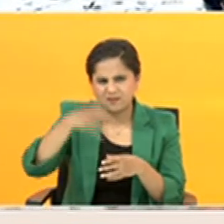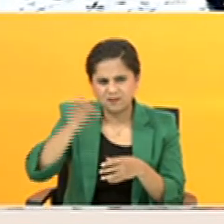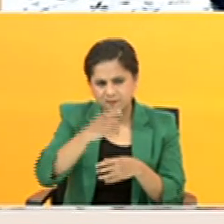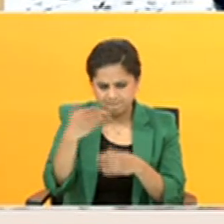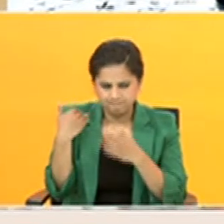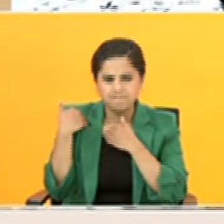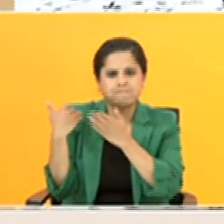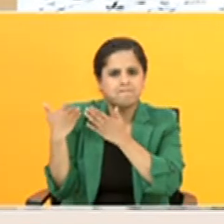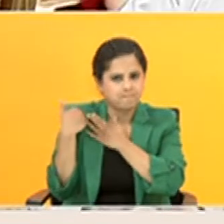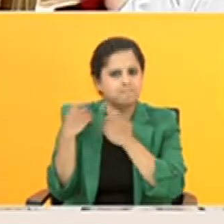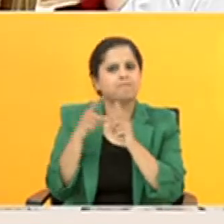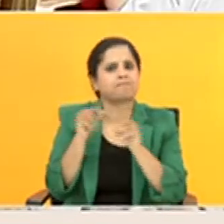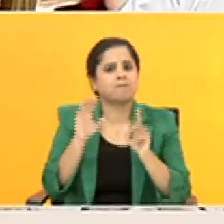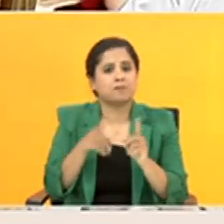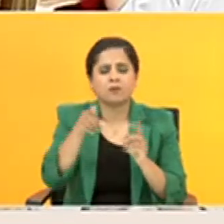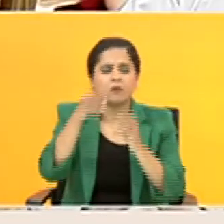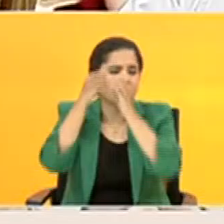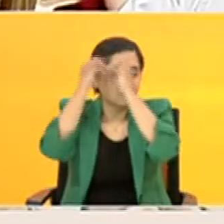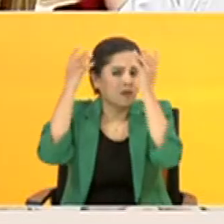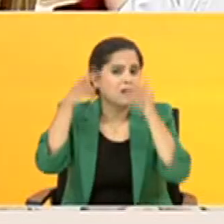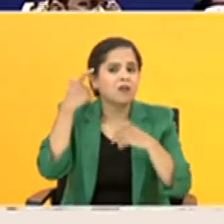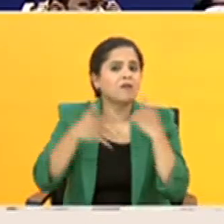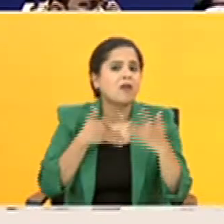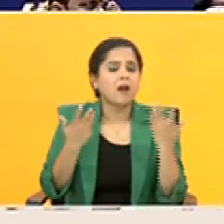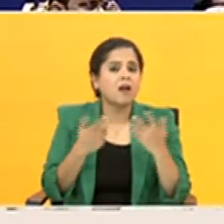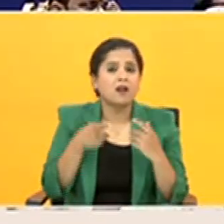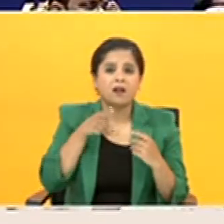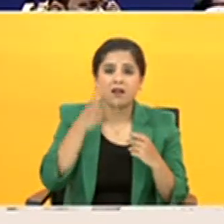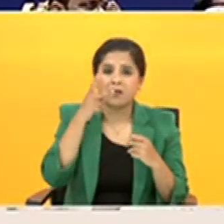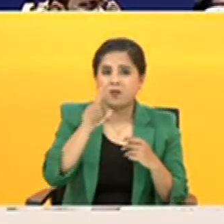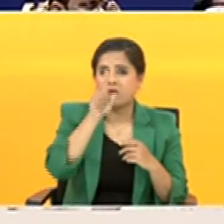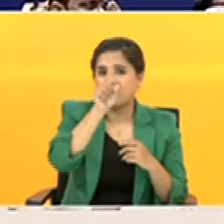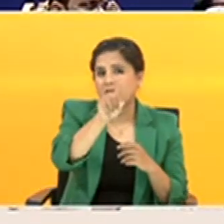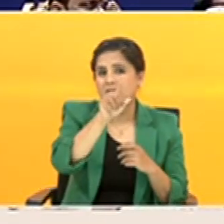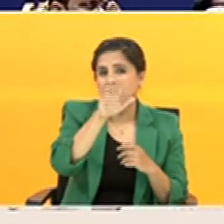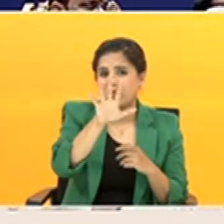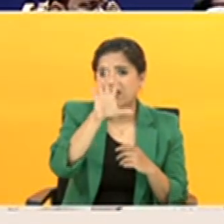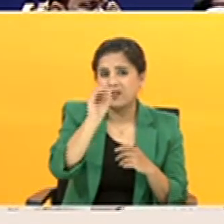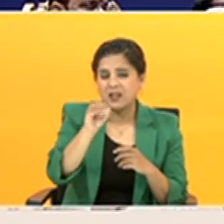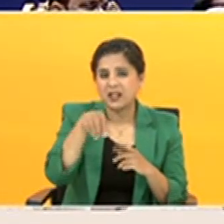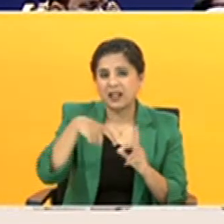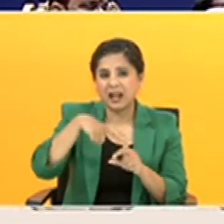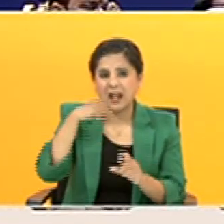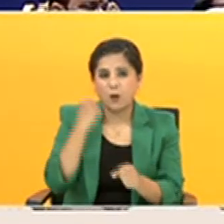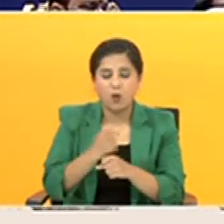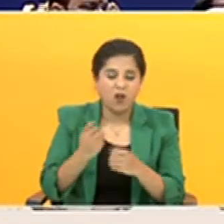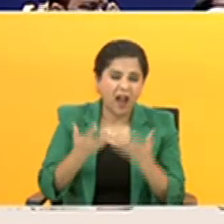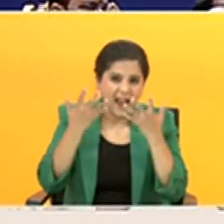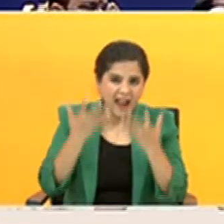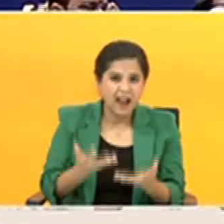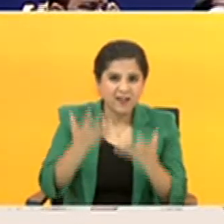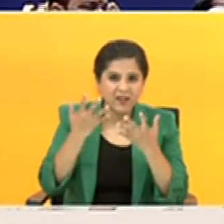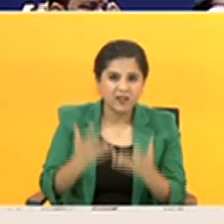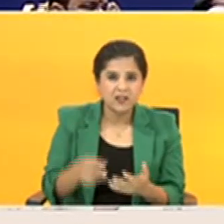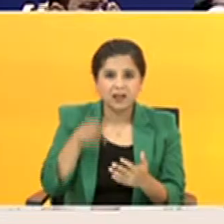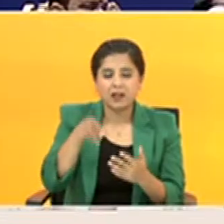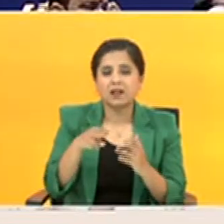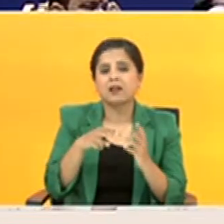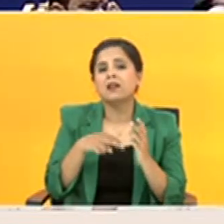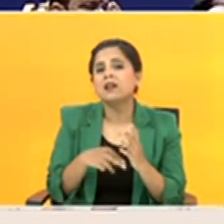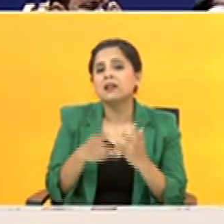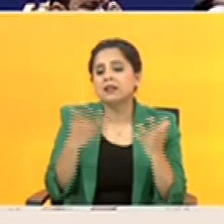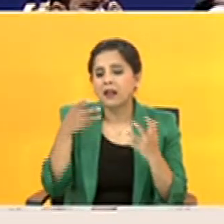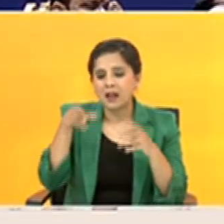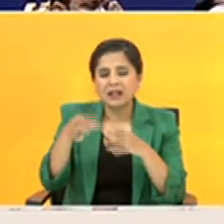उठाया। आप कल्पना कीजिए, 150 किलो से ज्यादा नॉन